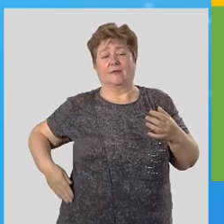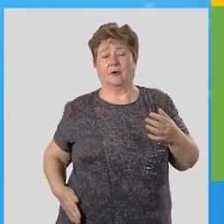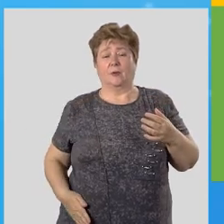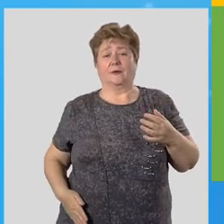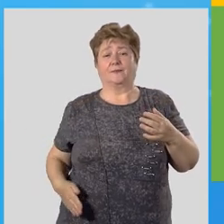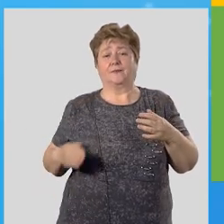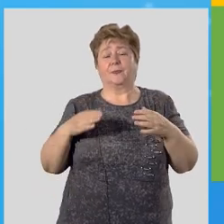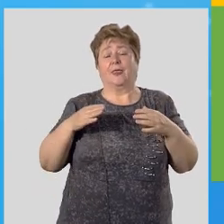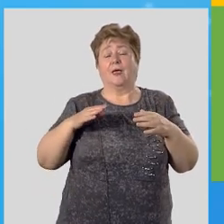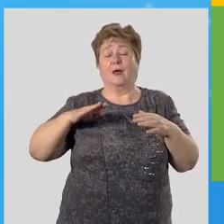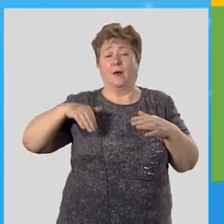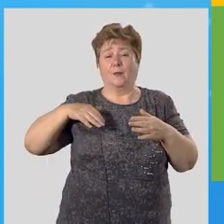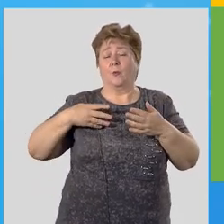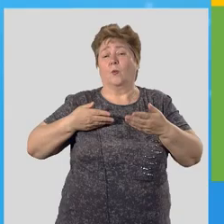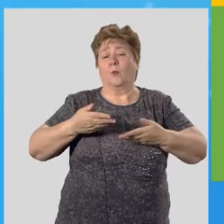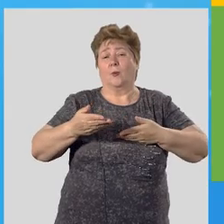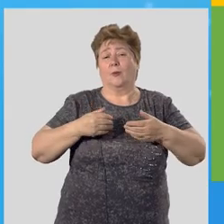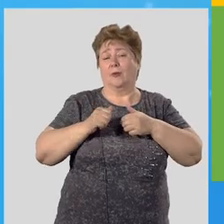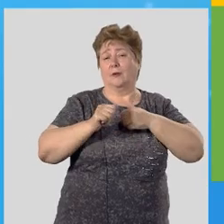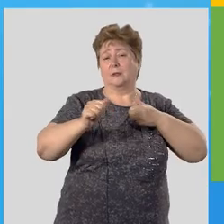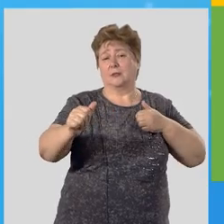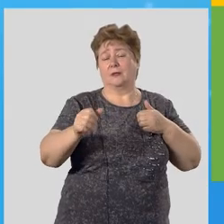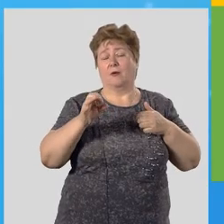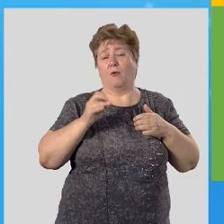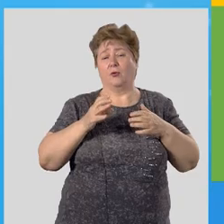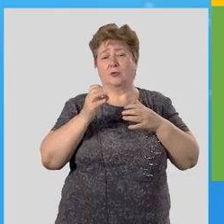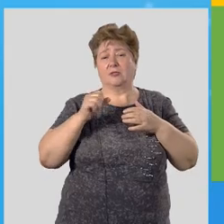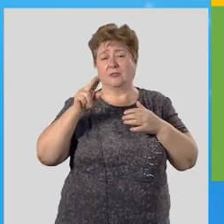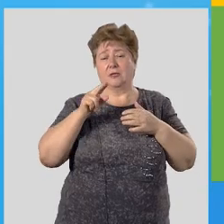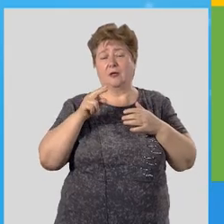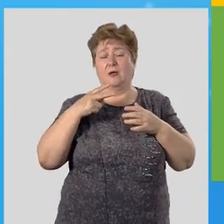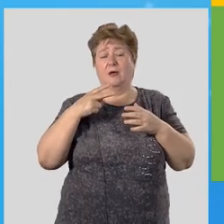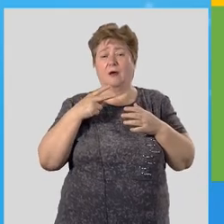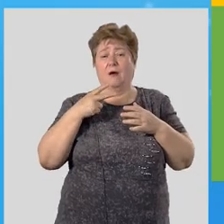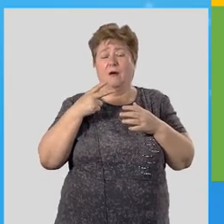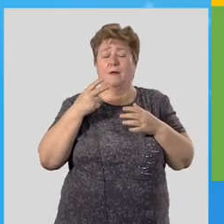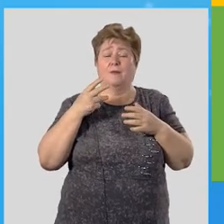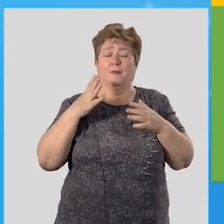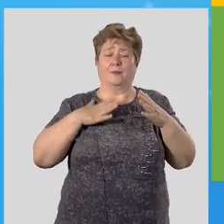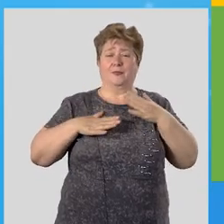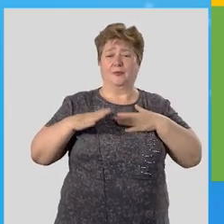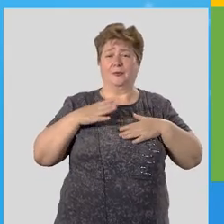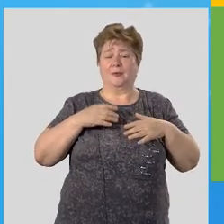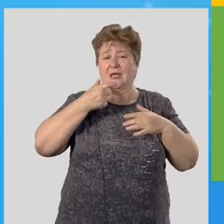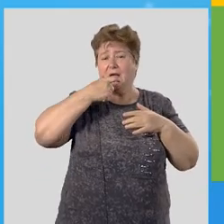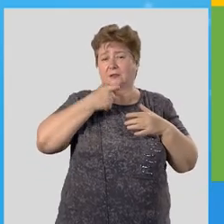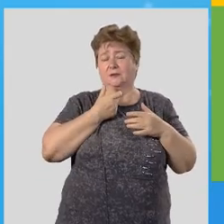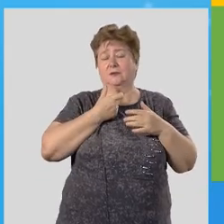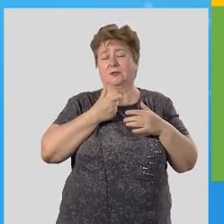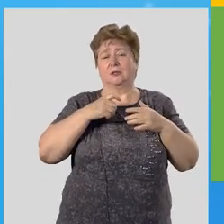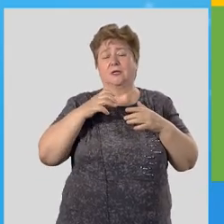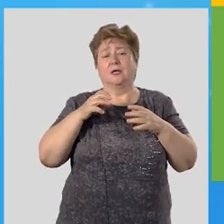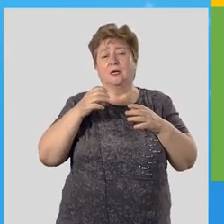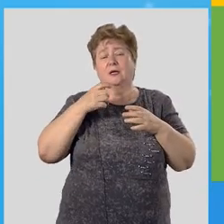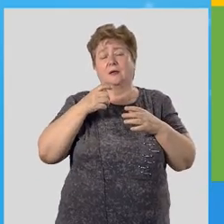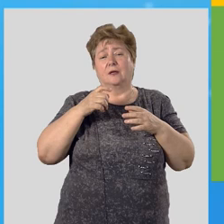карман. Отойдя на приличное расстояние от сада, он с наслаждением надкусил